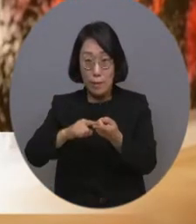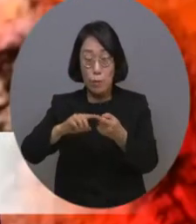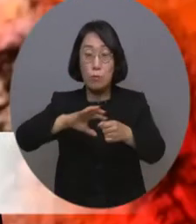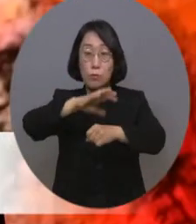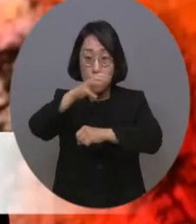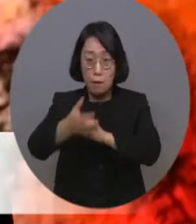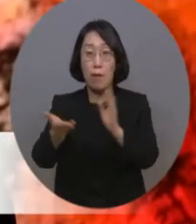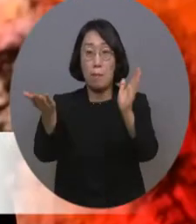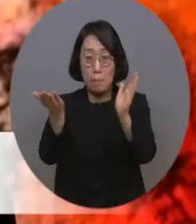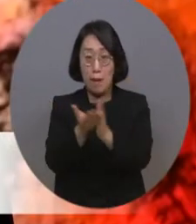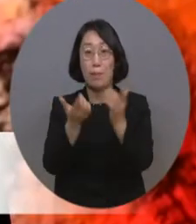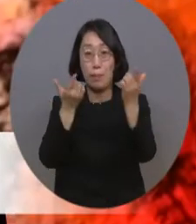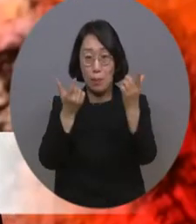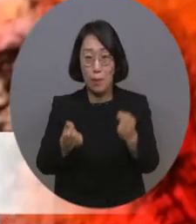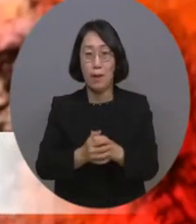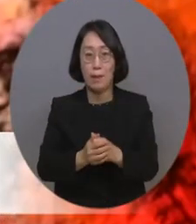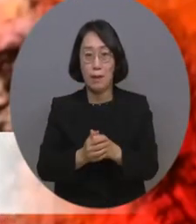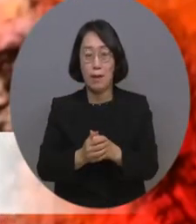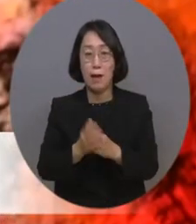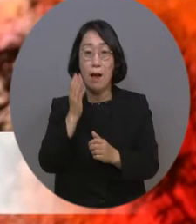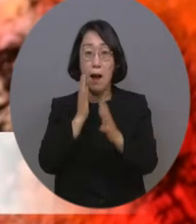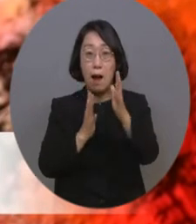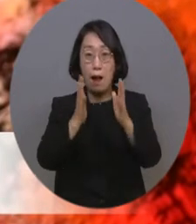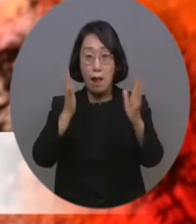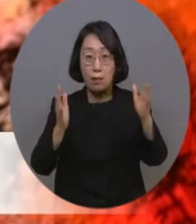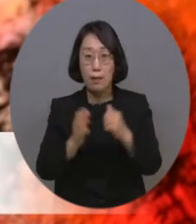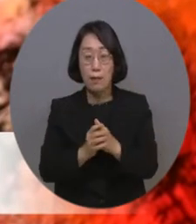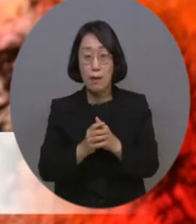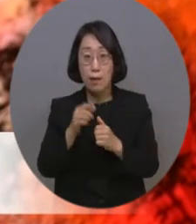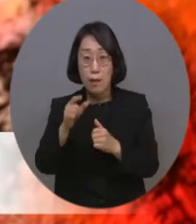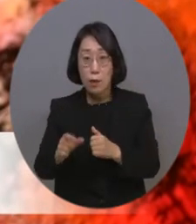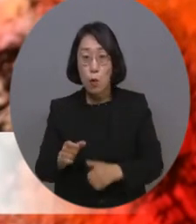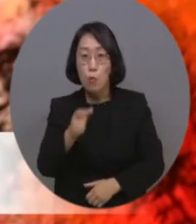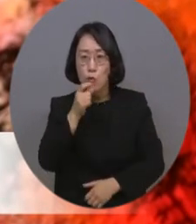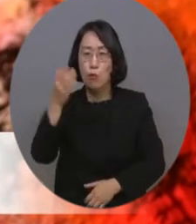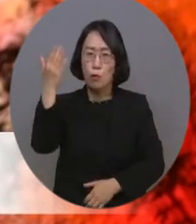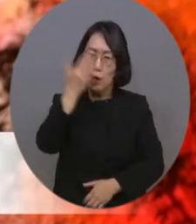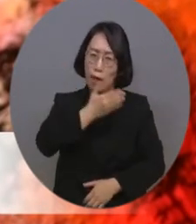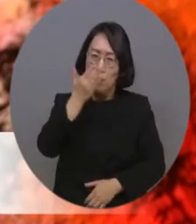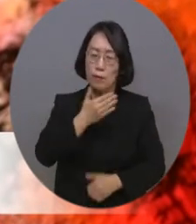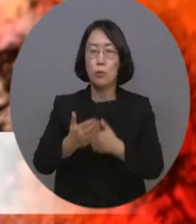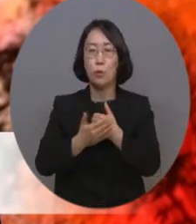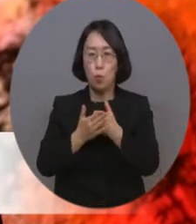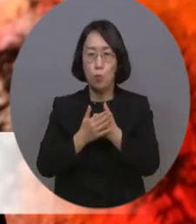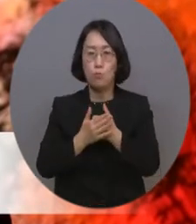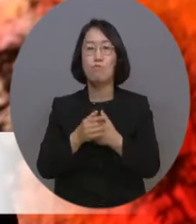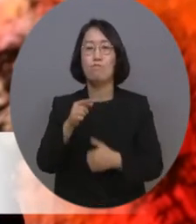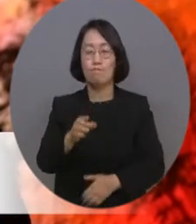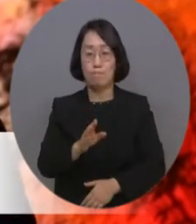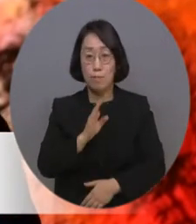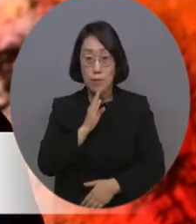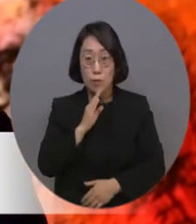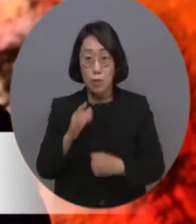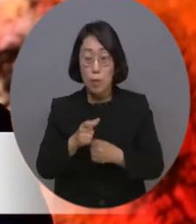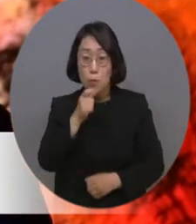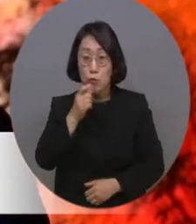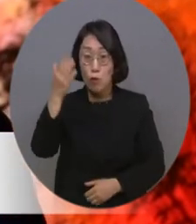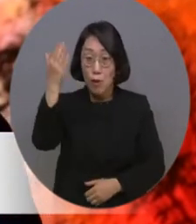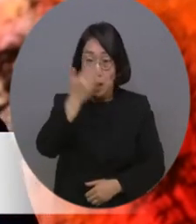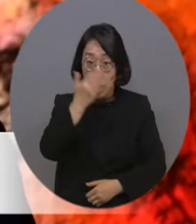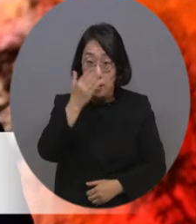것이다 갈대는 연꽃처럼 물을 정화시키는 그런 식물입니다 그래서 물을